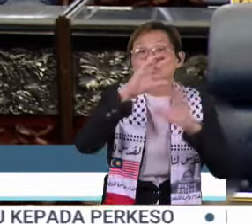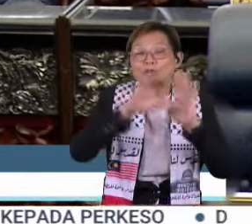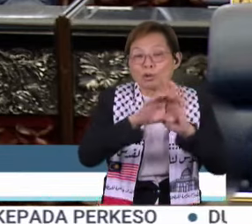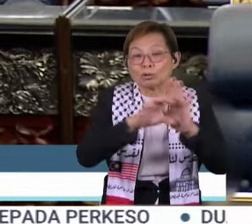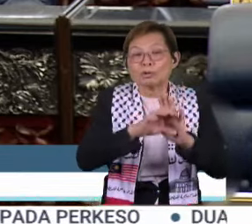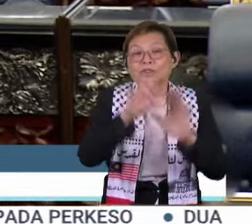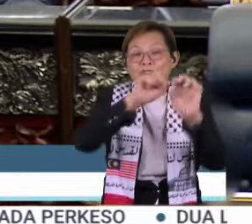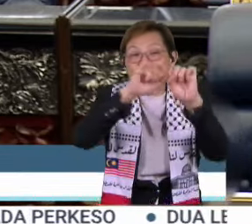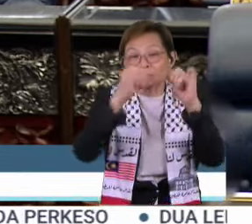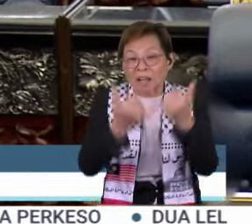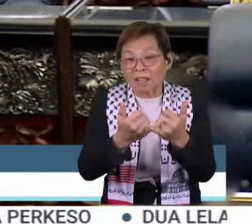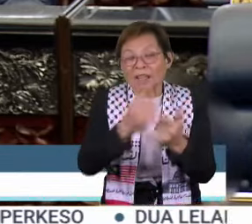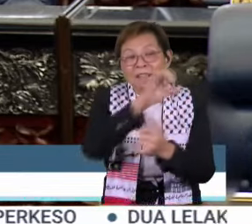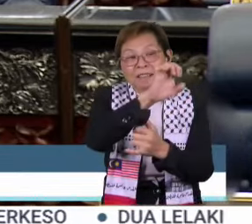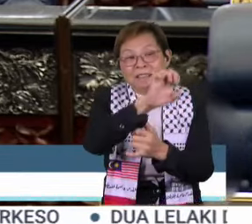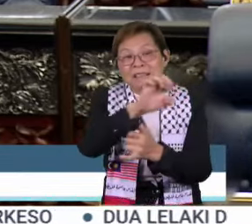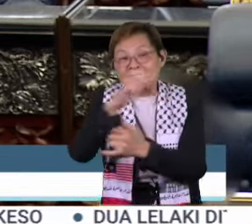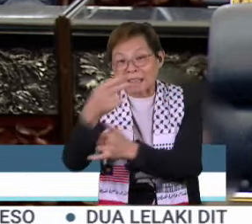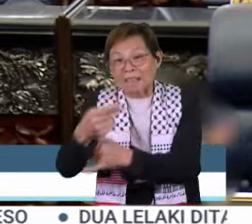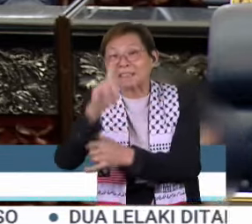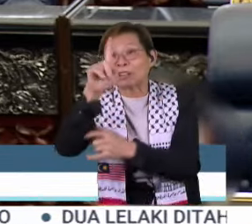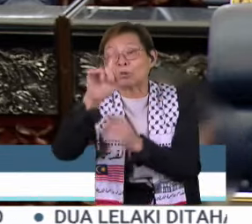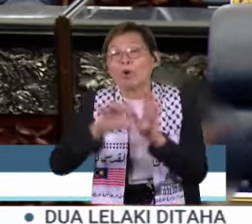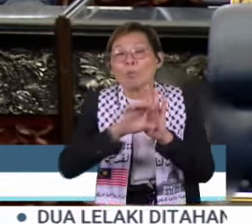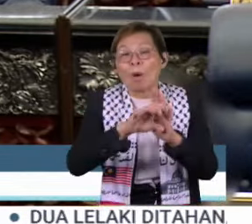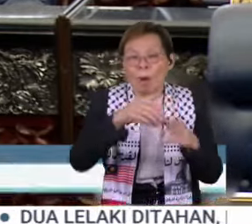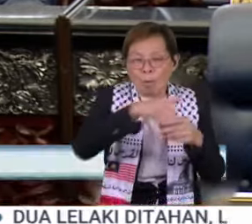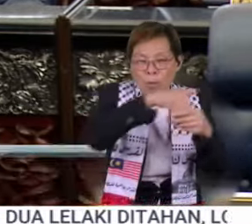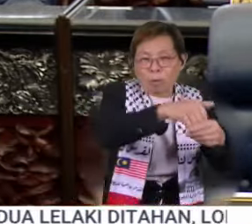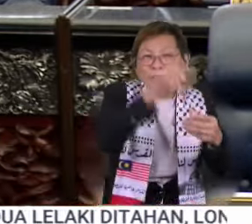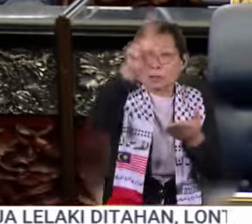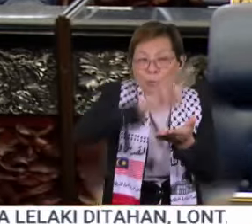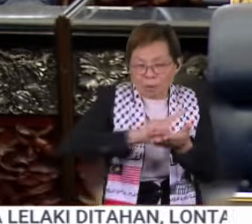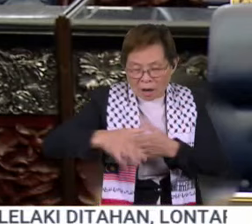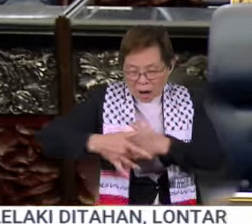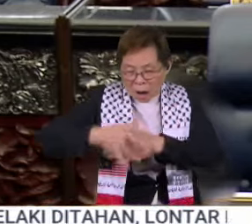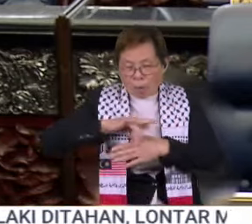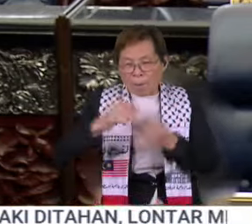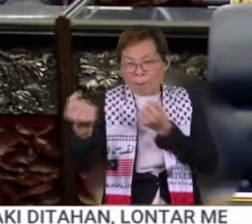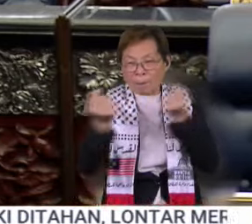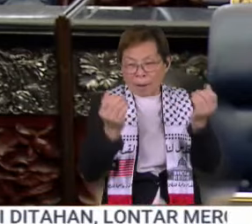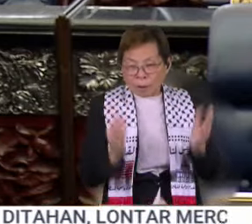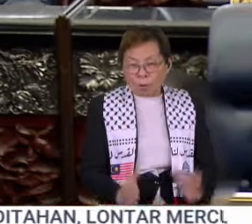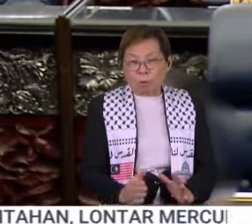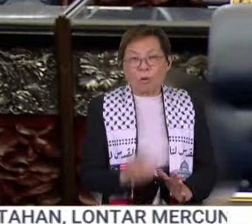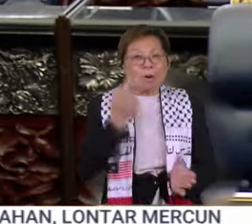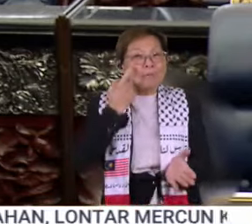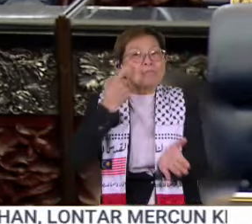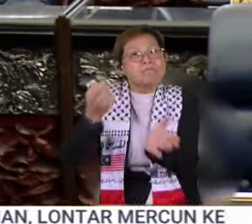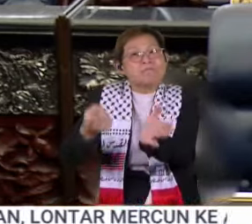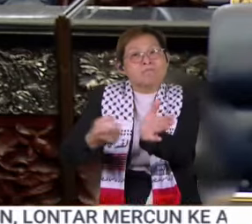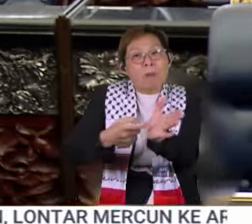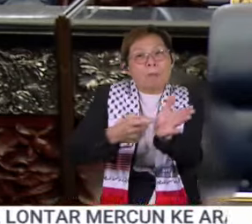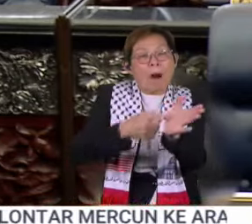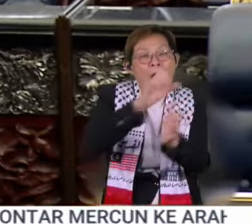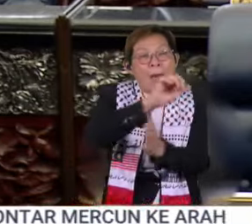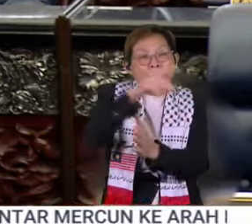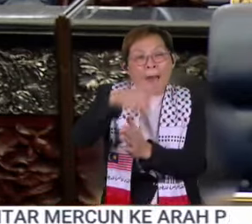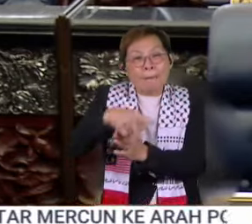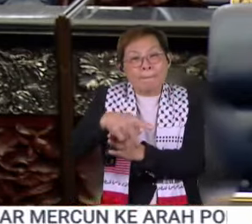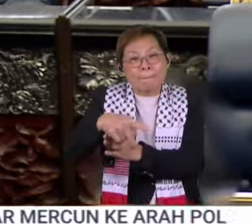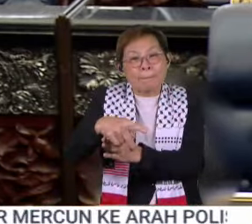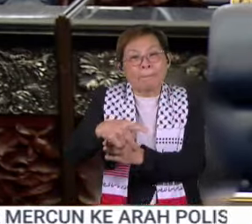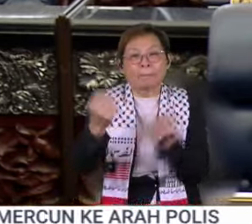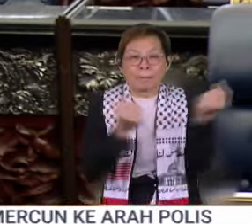penyedia perkhidmatan ealing membuat penawaran insentif secara seminggu lebih awal kepada pemandu melalui notifikasi aplikasi